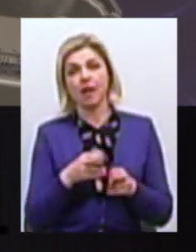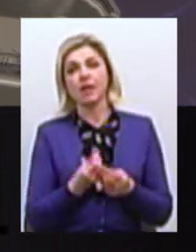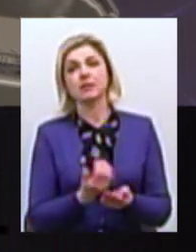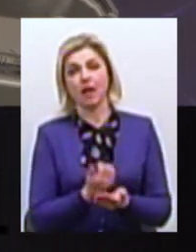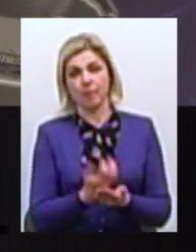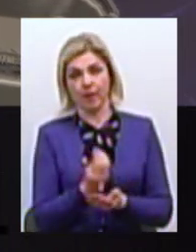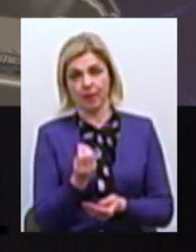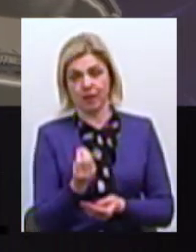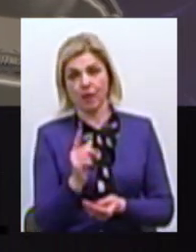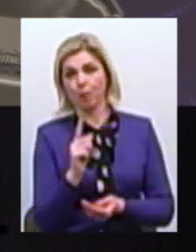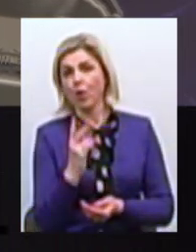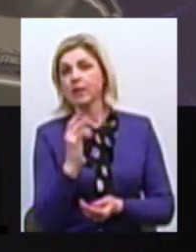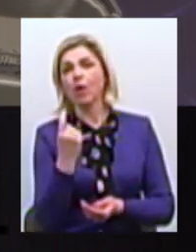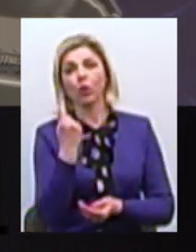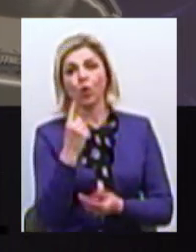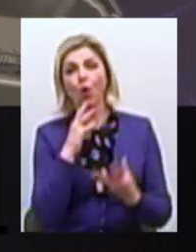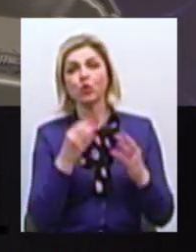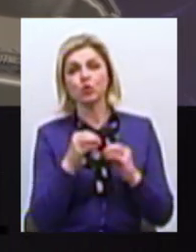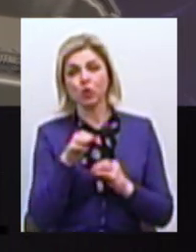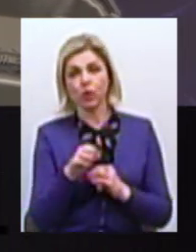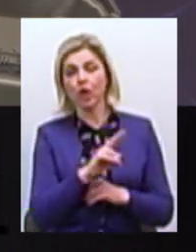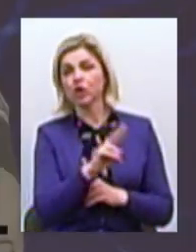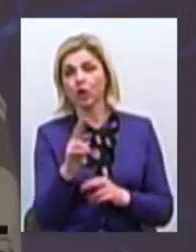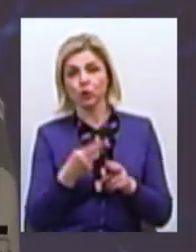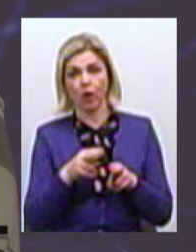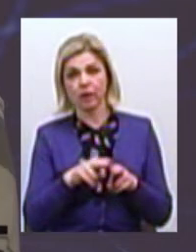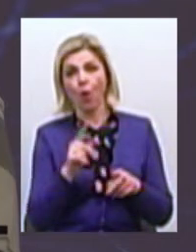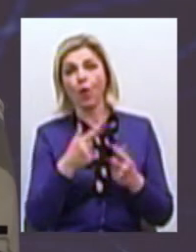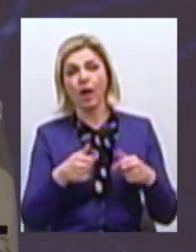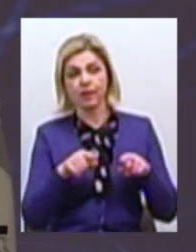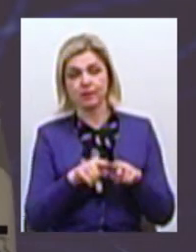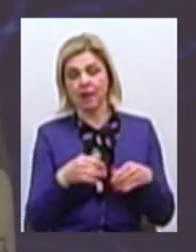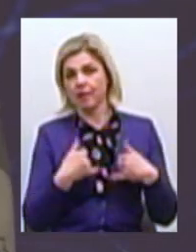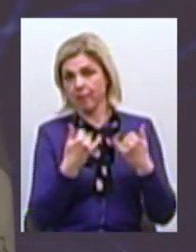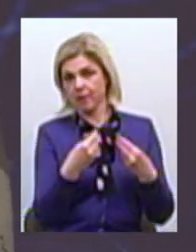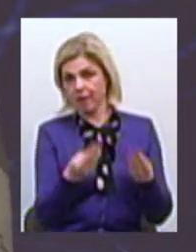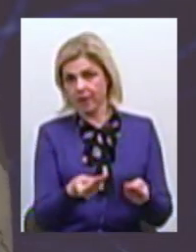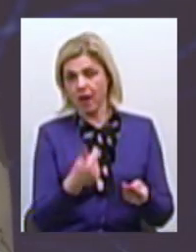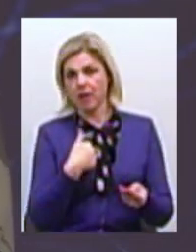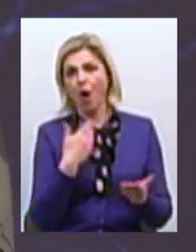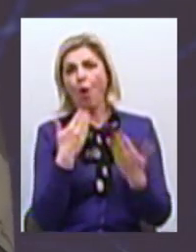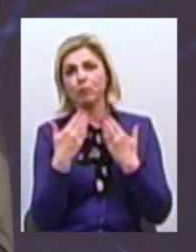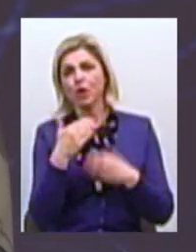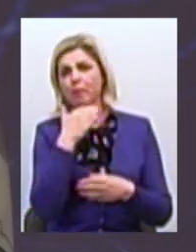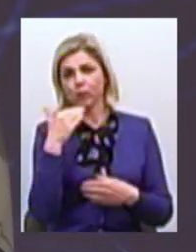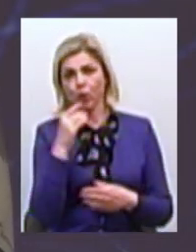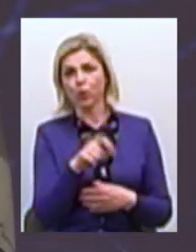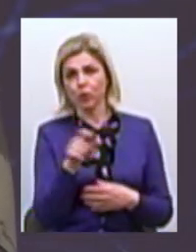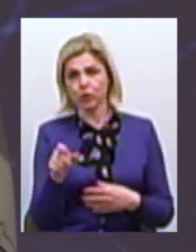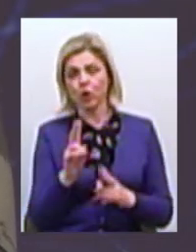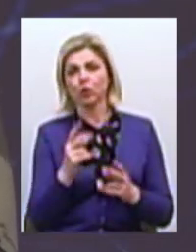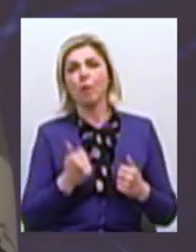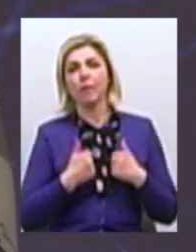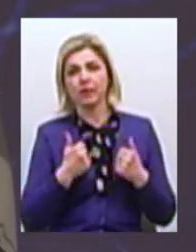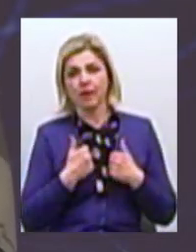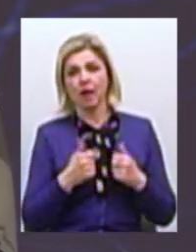деньги, потому что ни одного отчета никто эти организации не предоставляет. Я общался со многими людьми, которые пытались таким